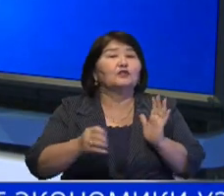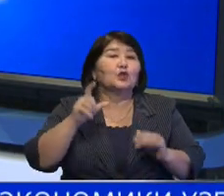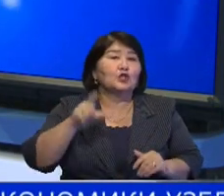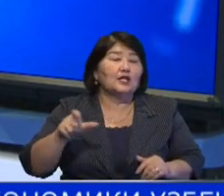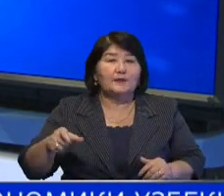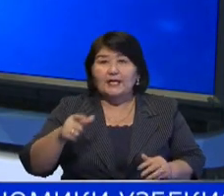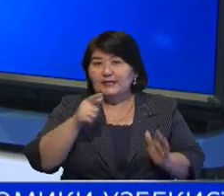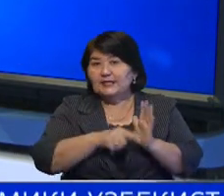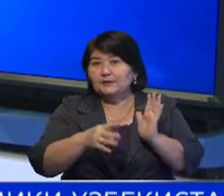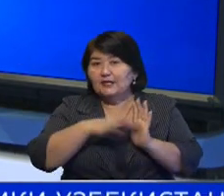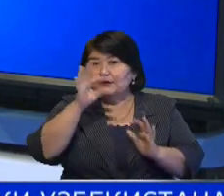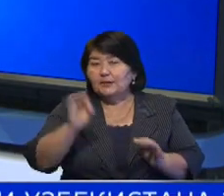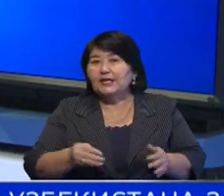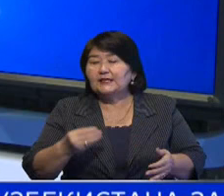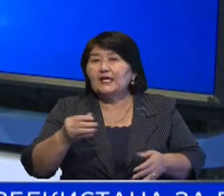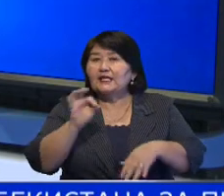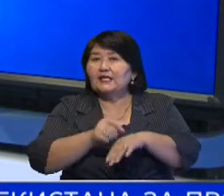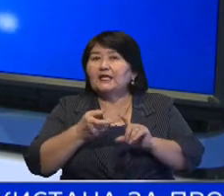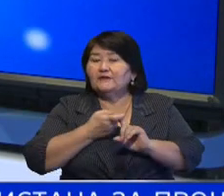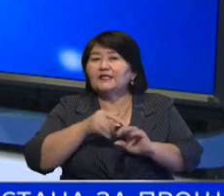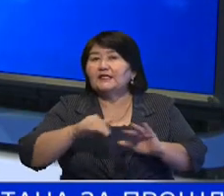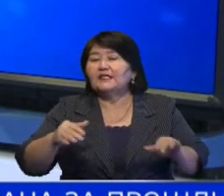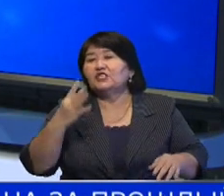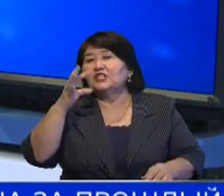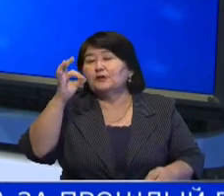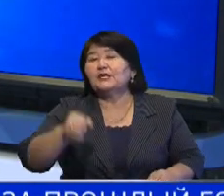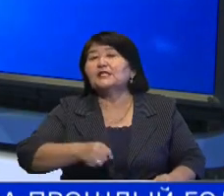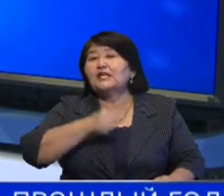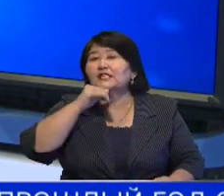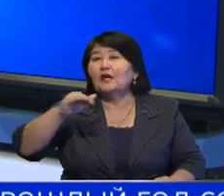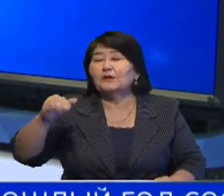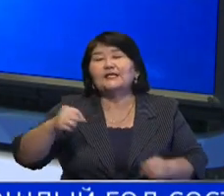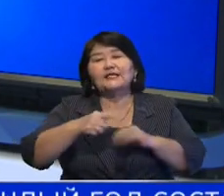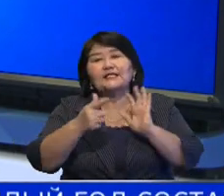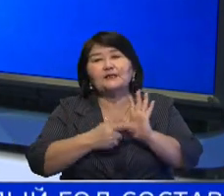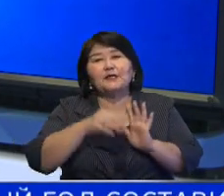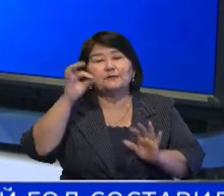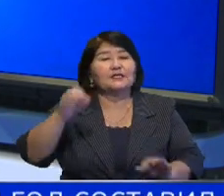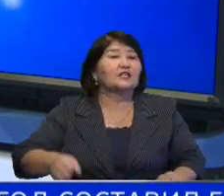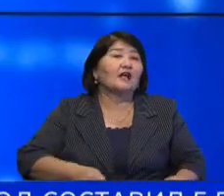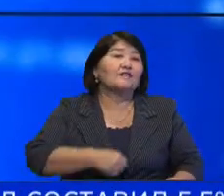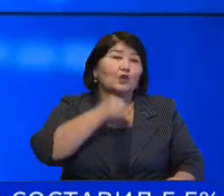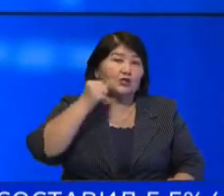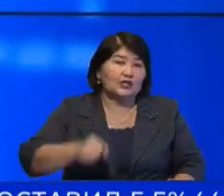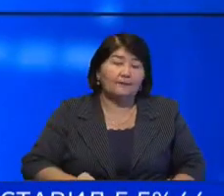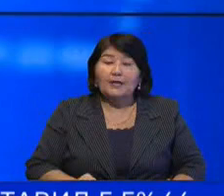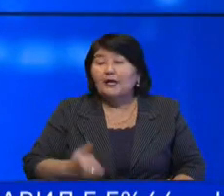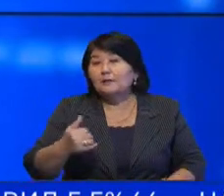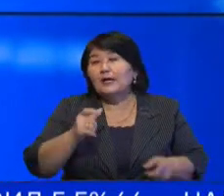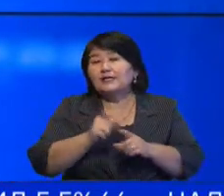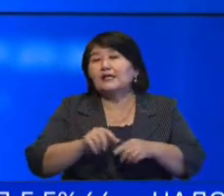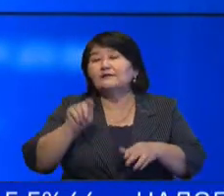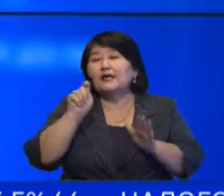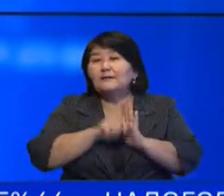человек. 79% инфицированных – дети, 4% – подростки и 17% – взрослые. По словам